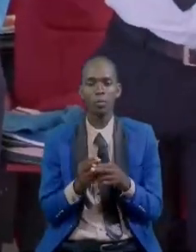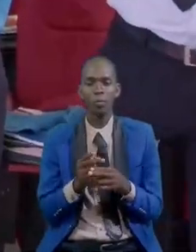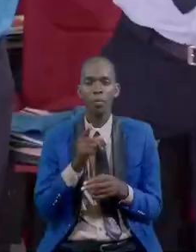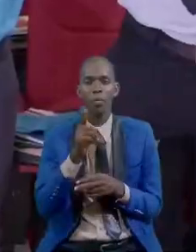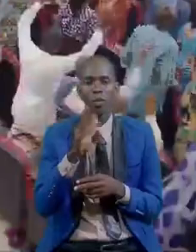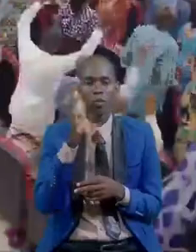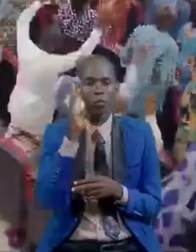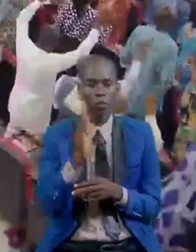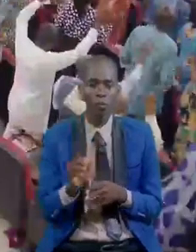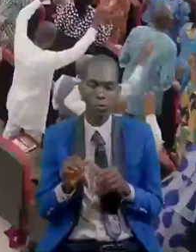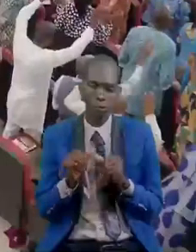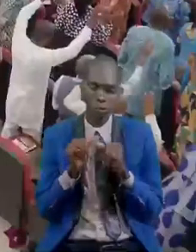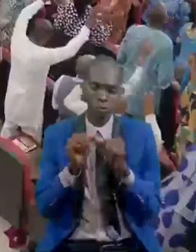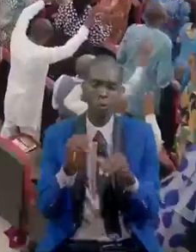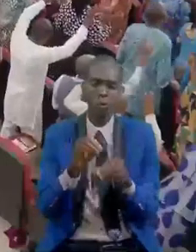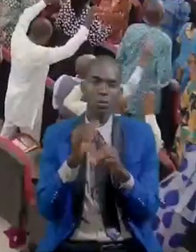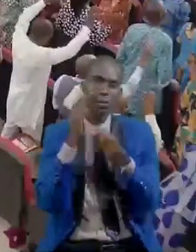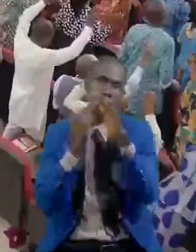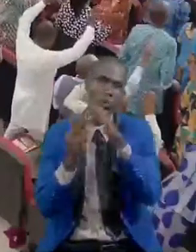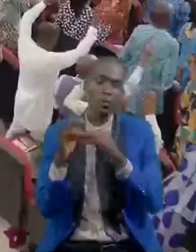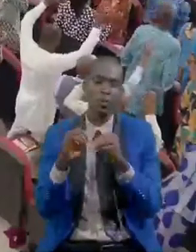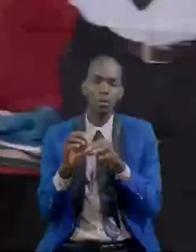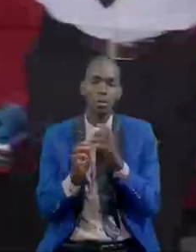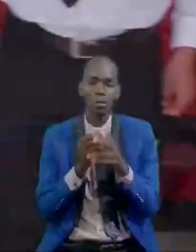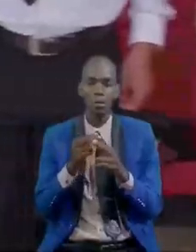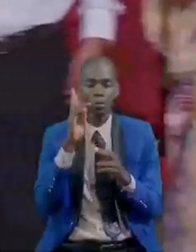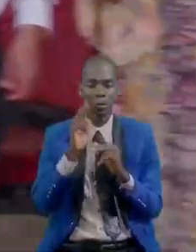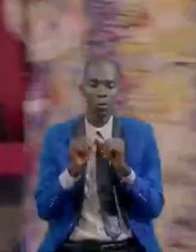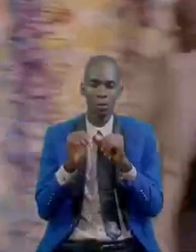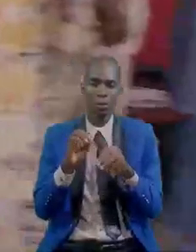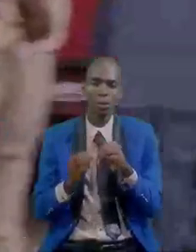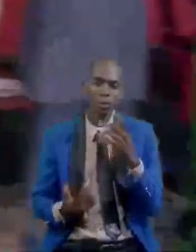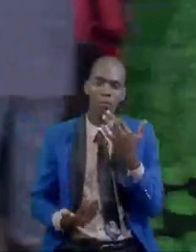Tu vas garder la vision. Tu vas garder le feu.